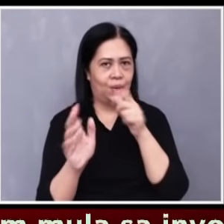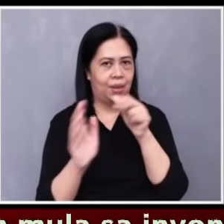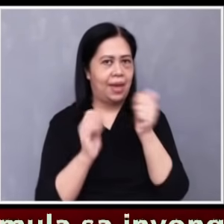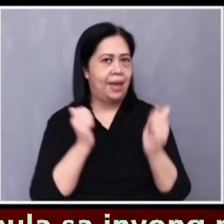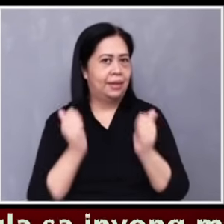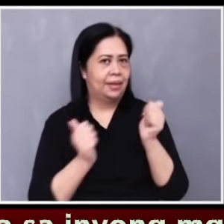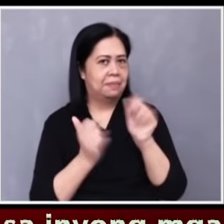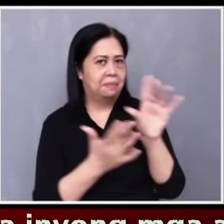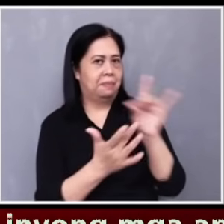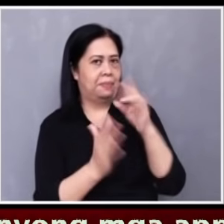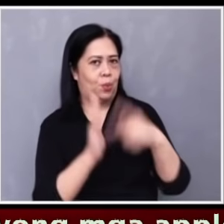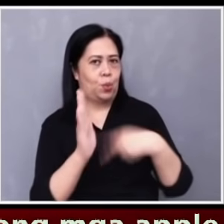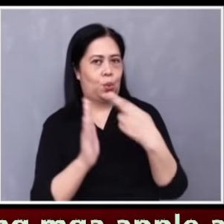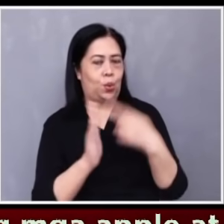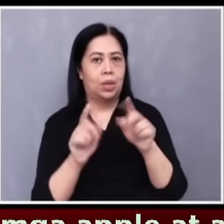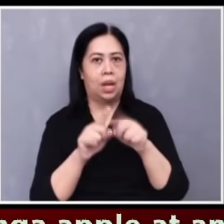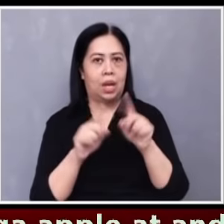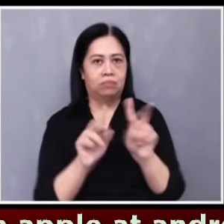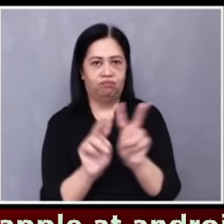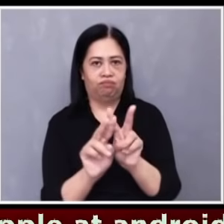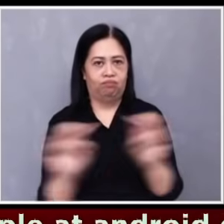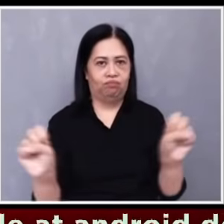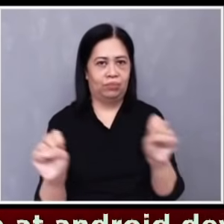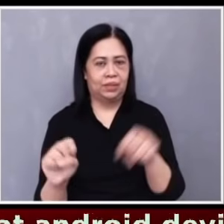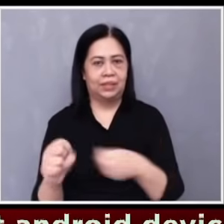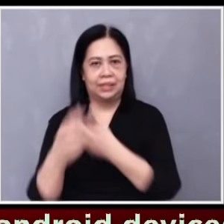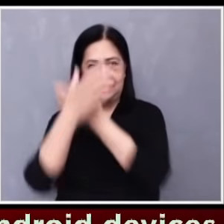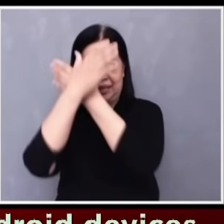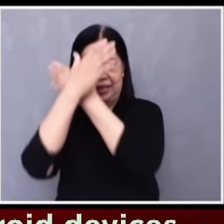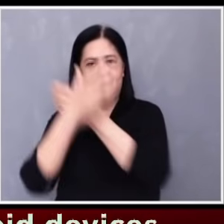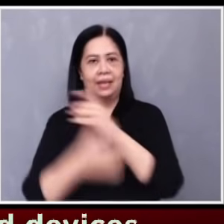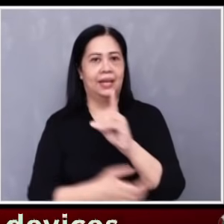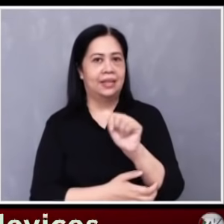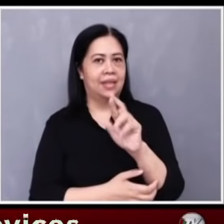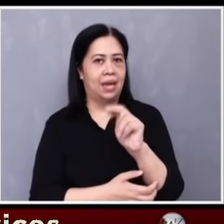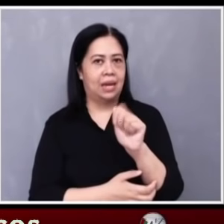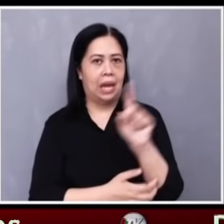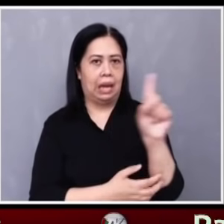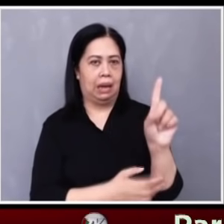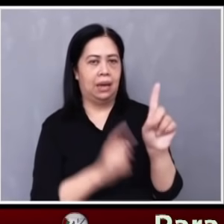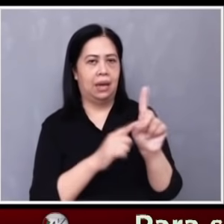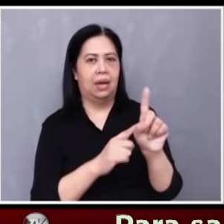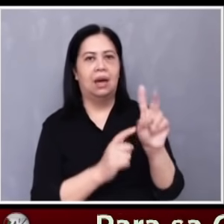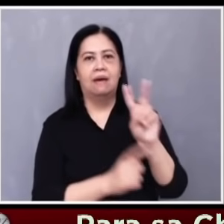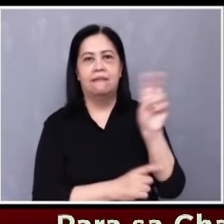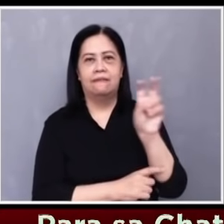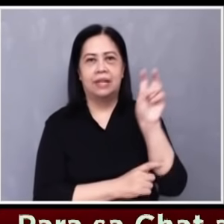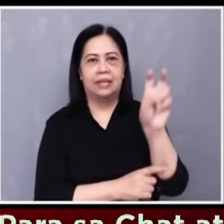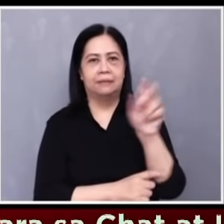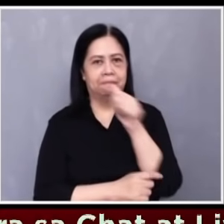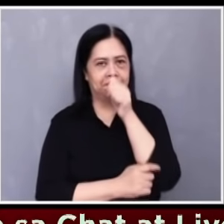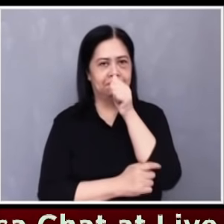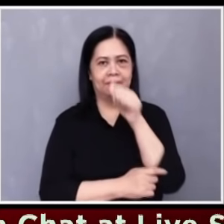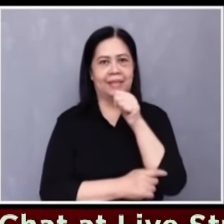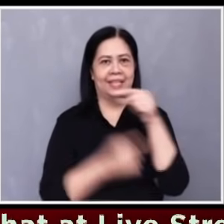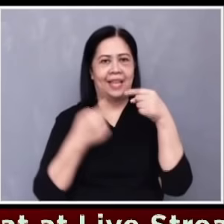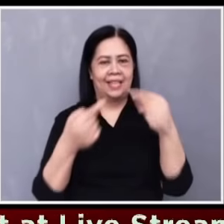bilang mortal na kaaway ni Darna. Tangi nga ang Valentina role lang ang hindi inanunsyo sa cast reveal ng Darna the TV